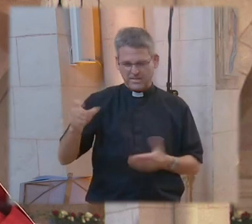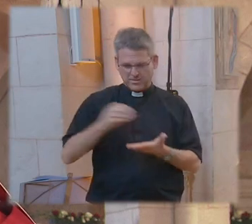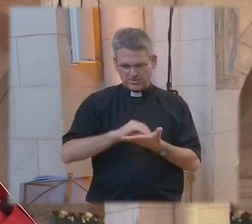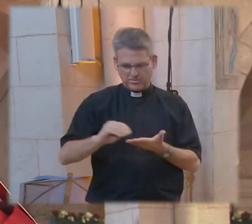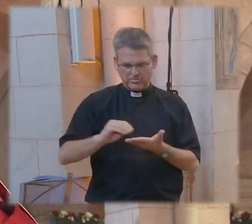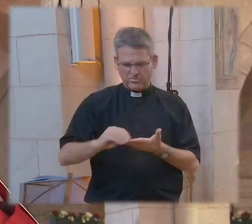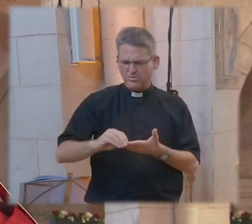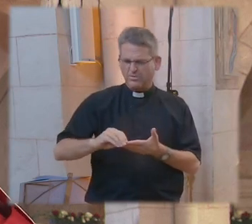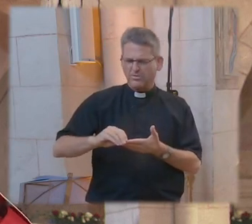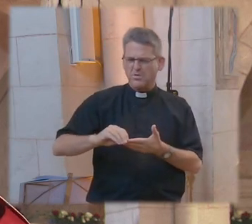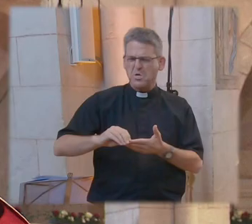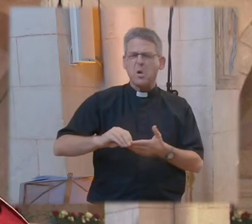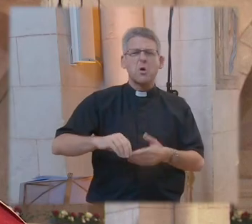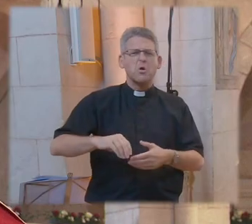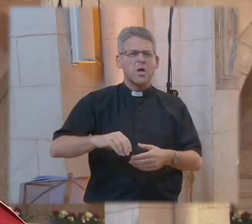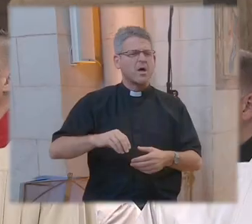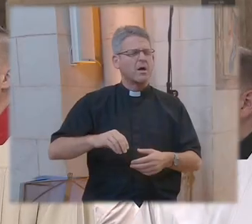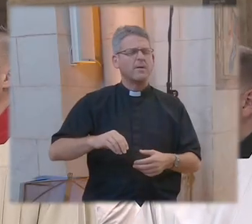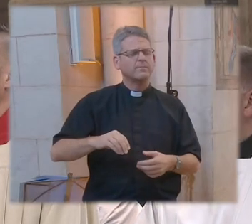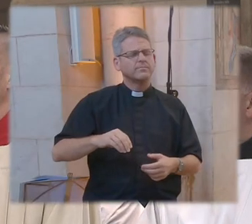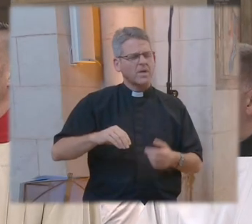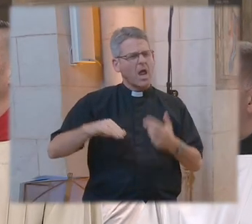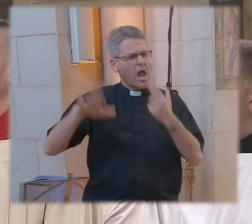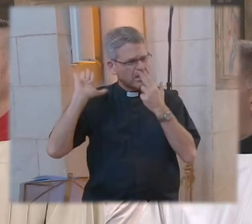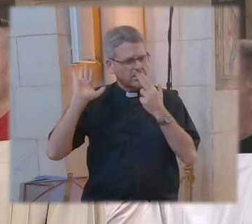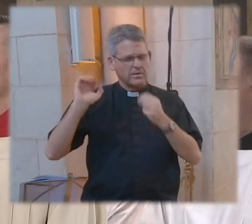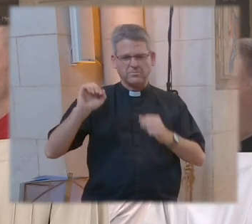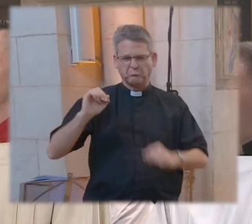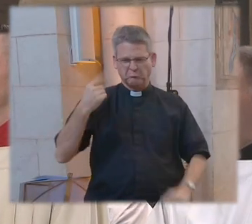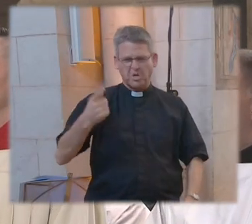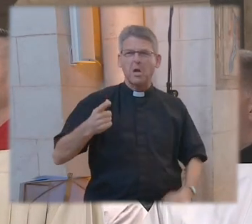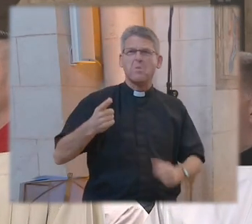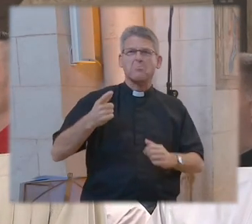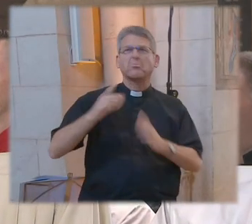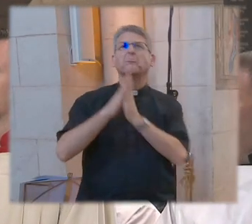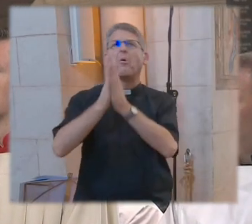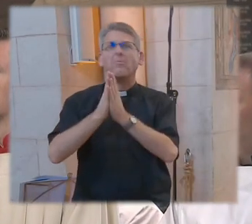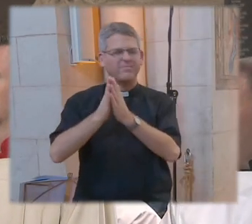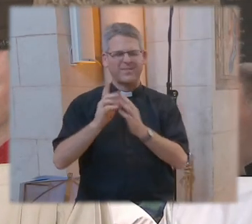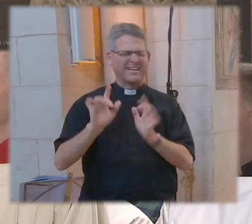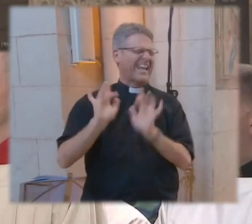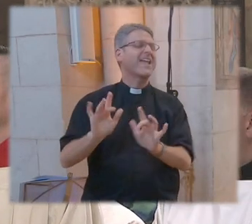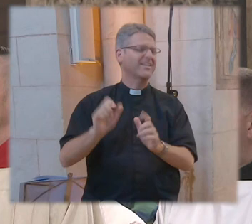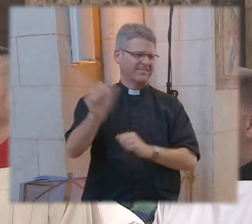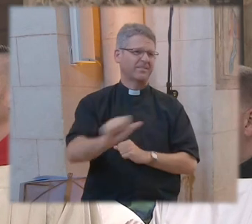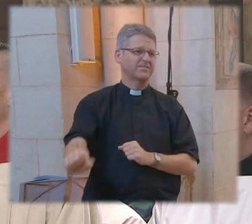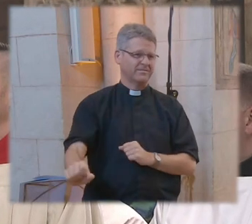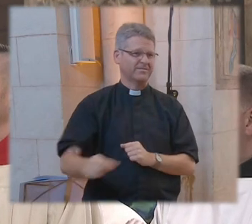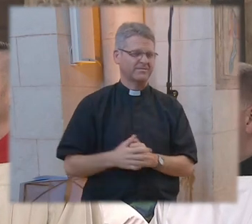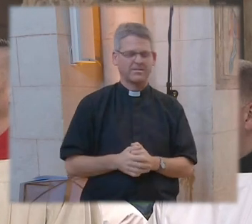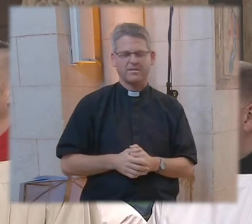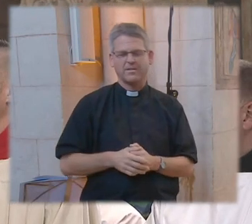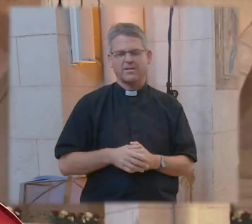hat, dass der Führer tief religiös, aber ganz antichristlich ist und das Christentum von Grund auf